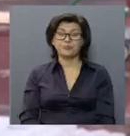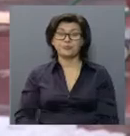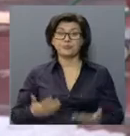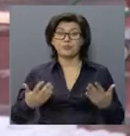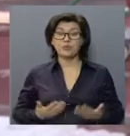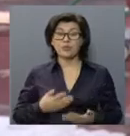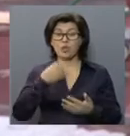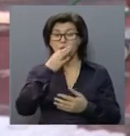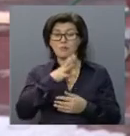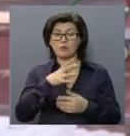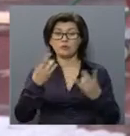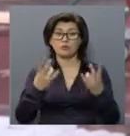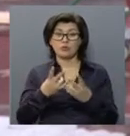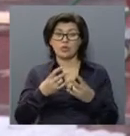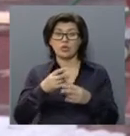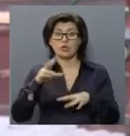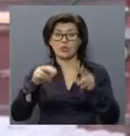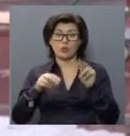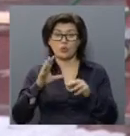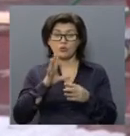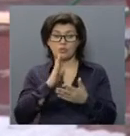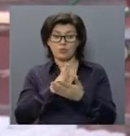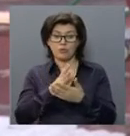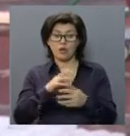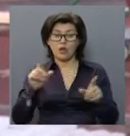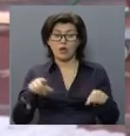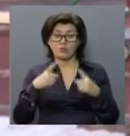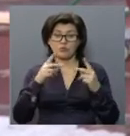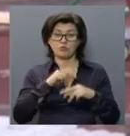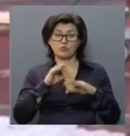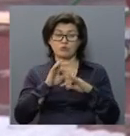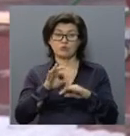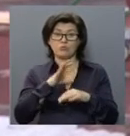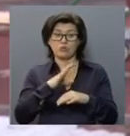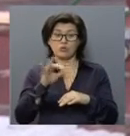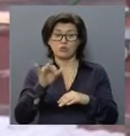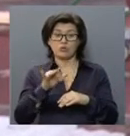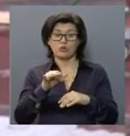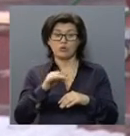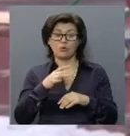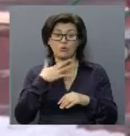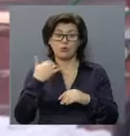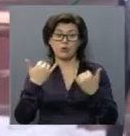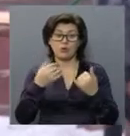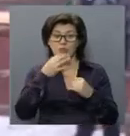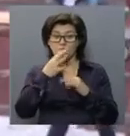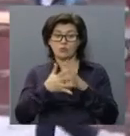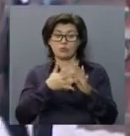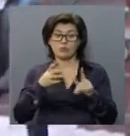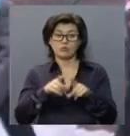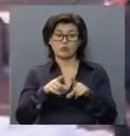Тұрғындардың айтып отырған мұқтаждықтарын ескере отырып, қалпына келтіру жұмыстарын жүргізіп береміз. Көптеген қазіргі айтылып отырған